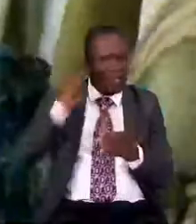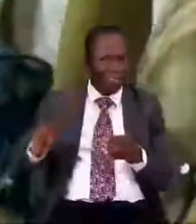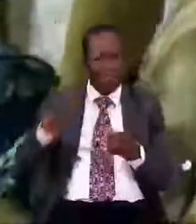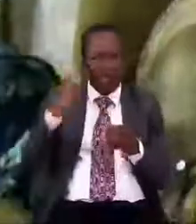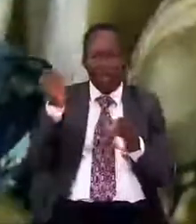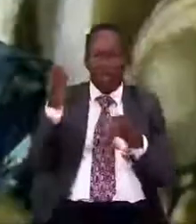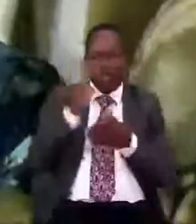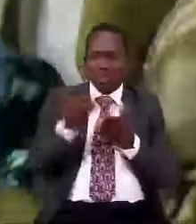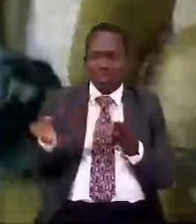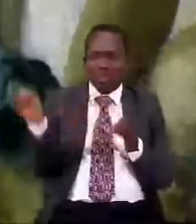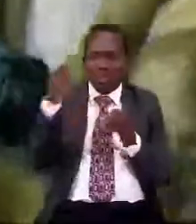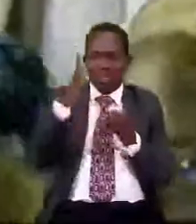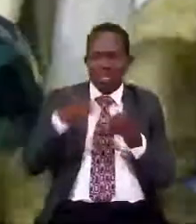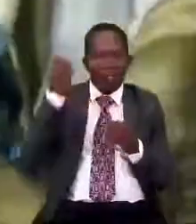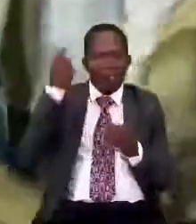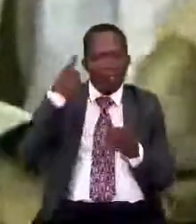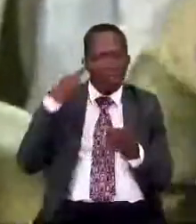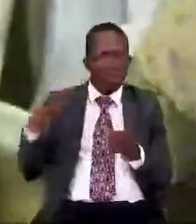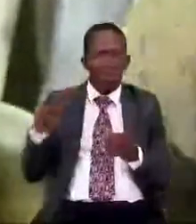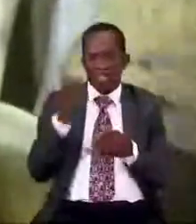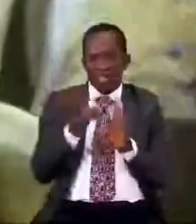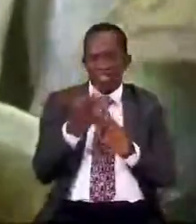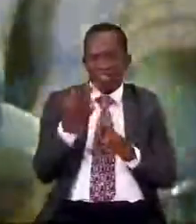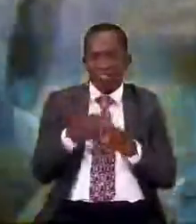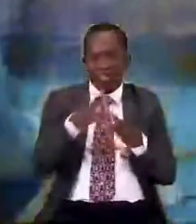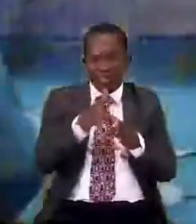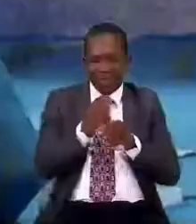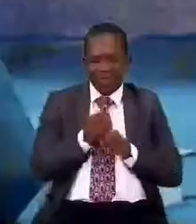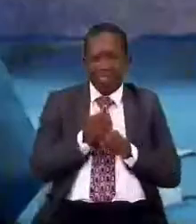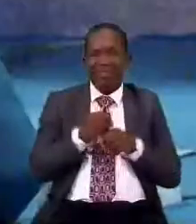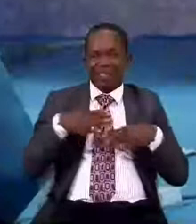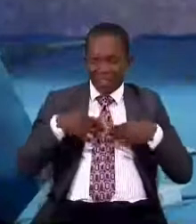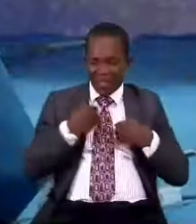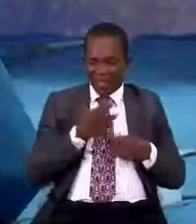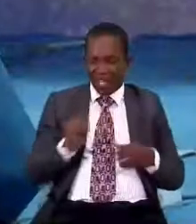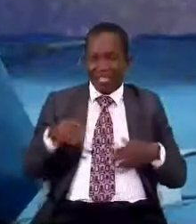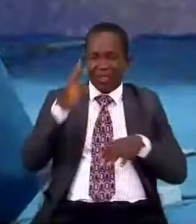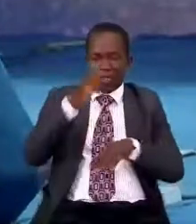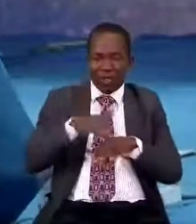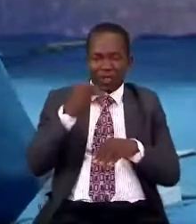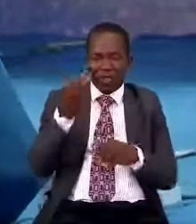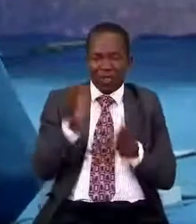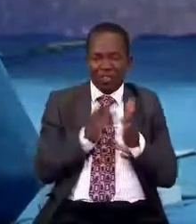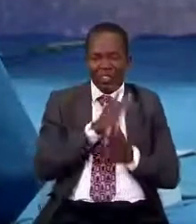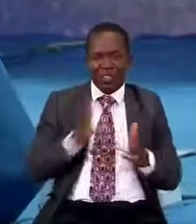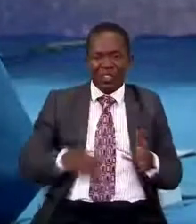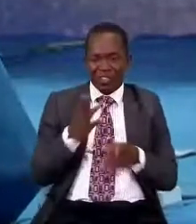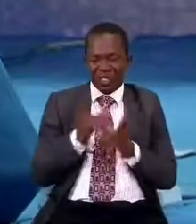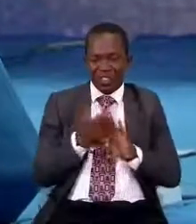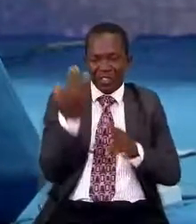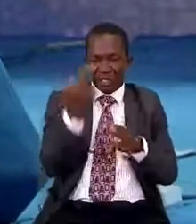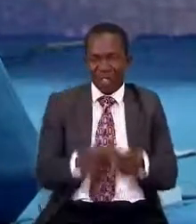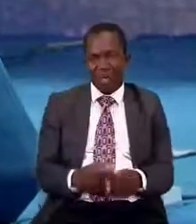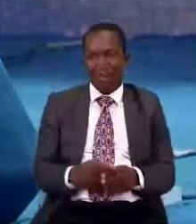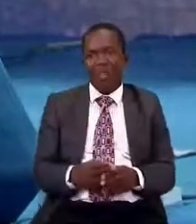qui surpasse l'or. Vous aurez la touche de guérison du Seigneur au nom de Jésus. Mais ce que j'ai, je te